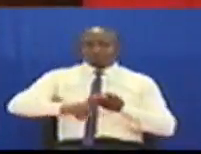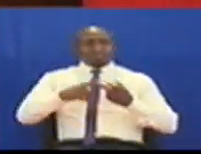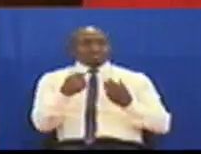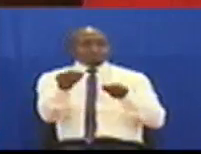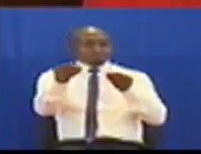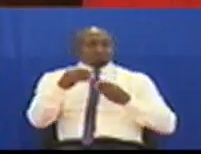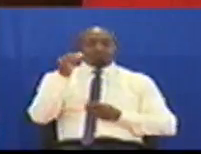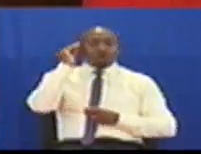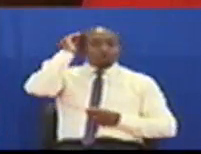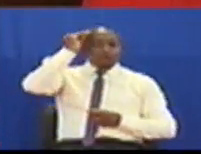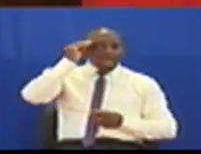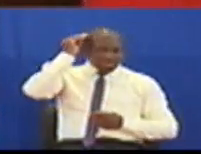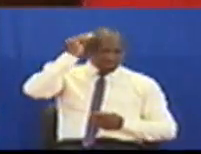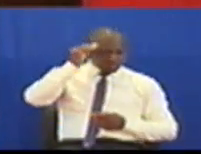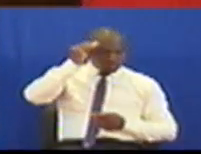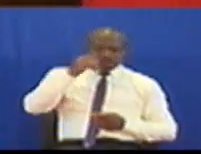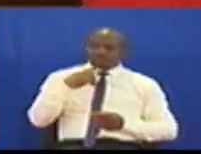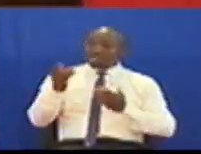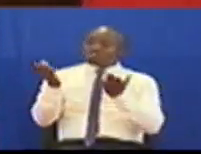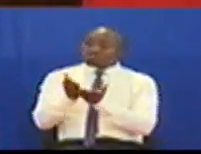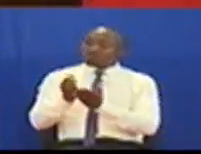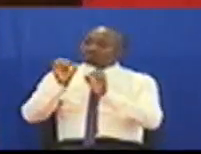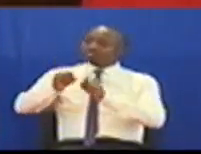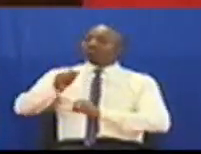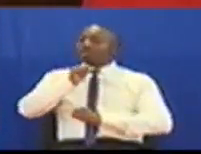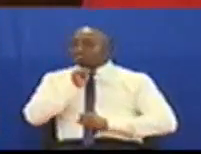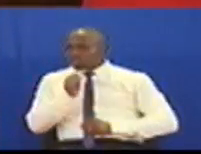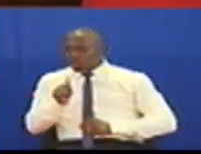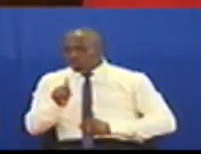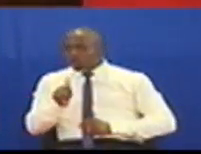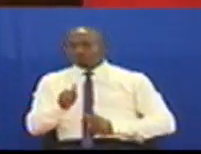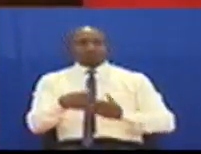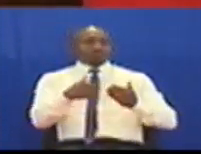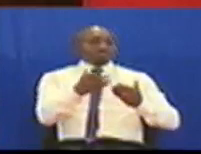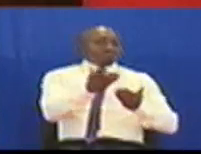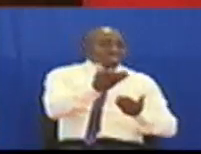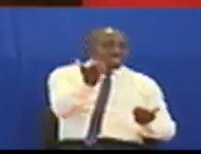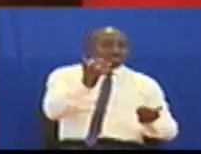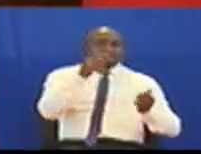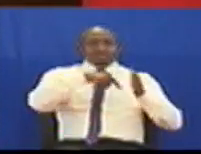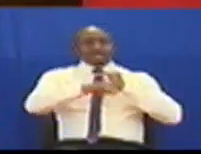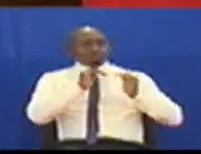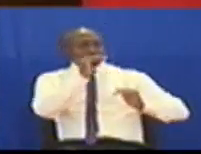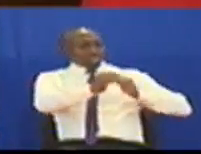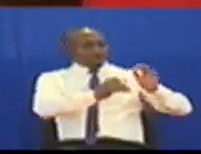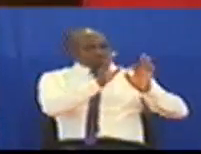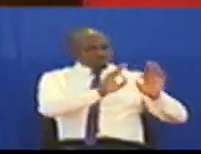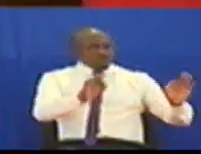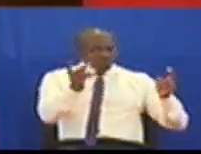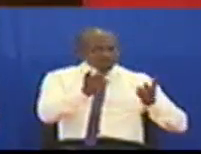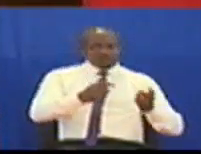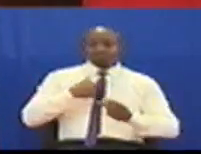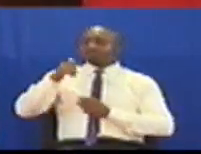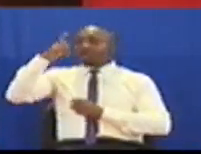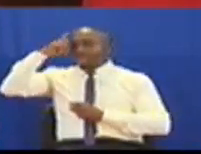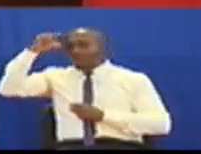na wazo la shule ni choo, lakini pamoja na mengine yale ambayo yako katika mchakato nzuri sana, na